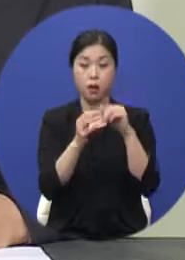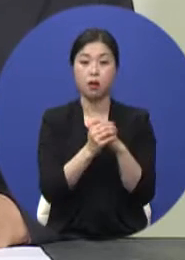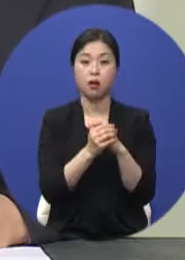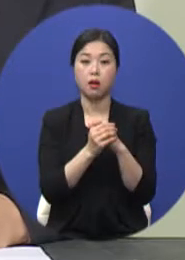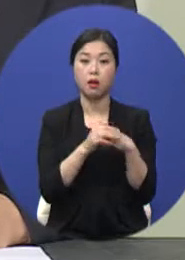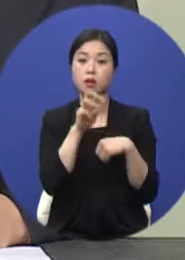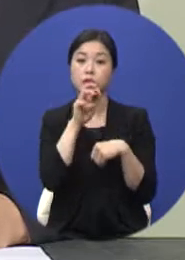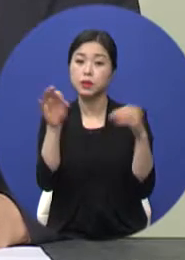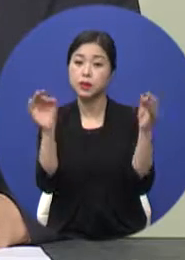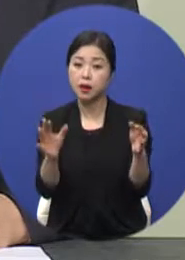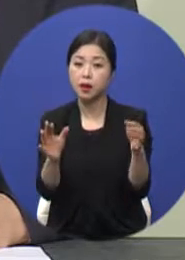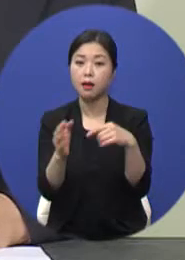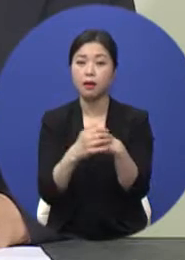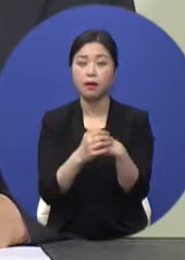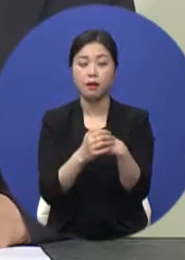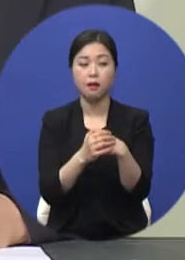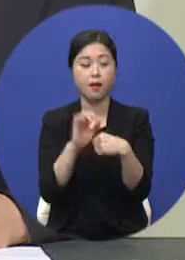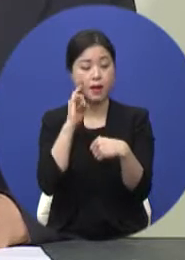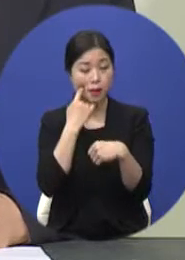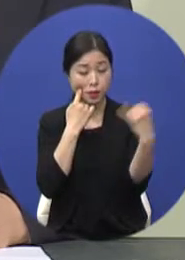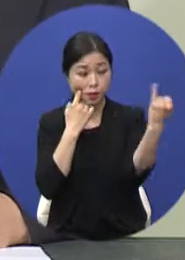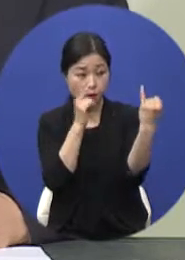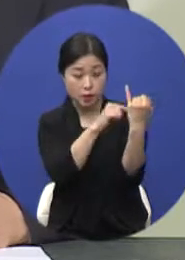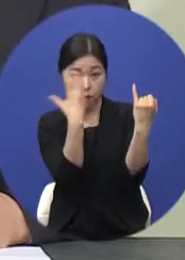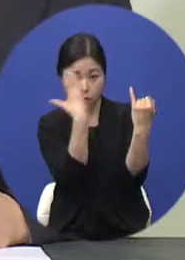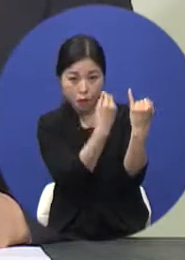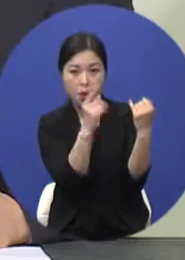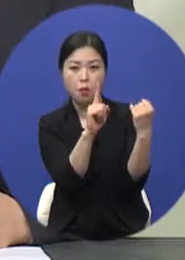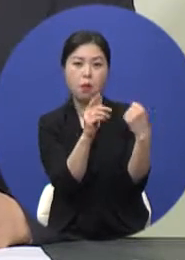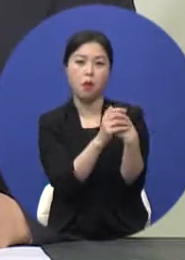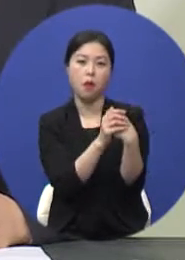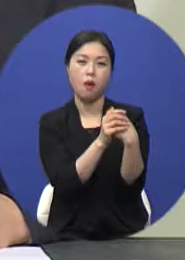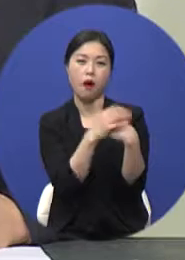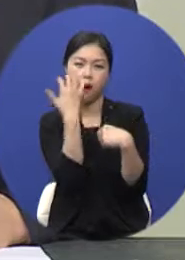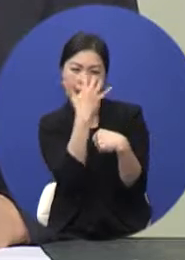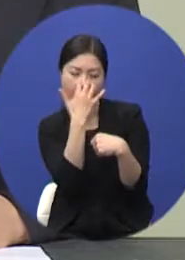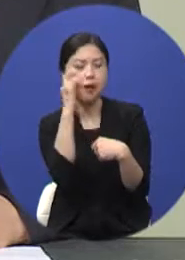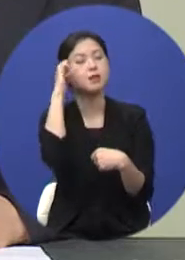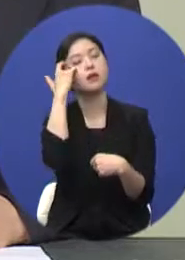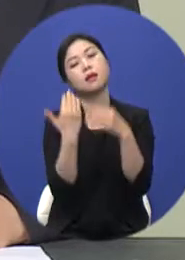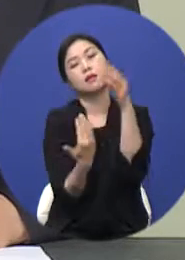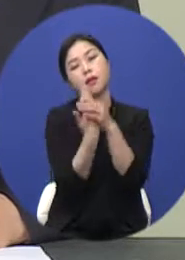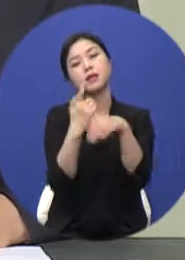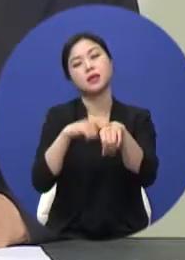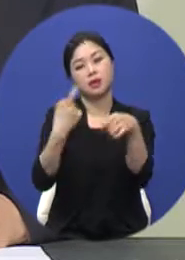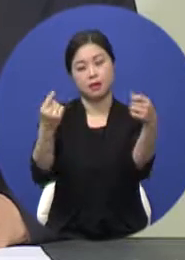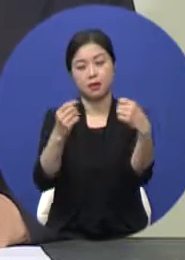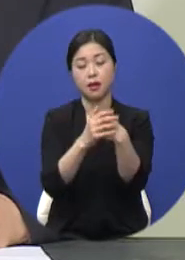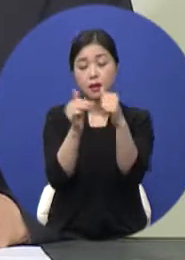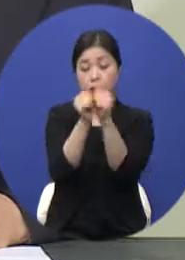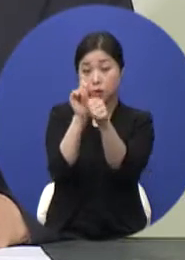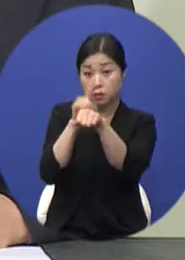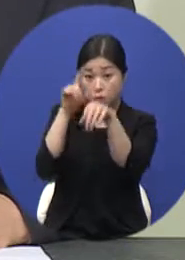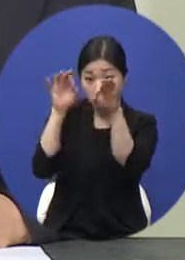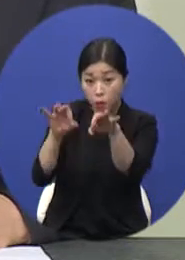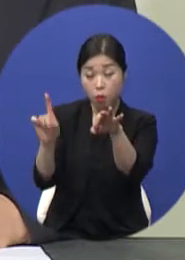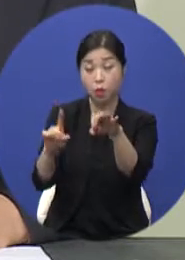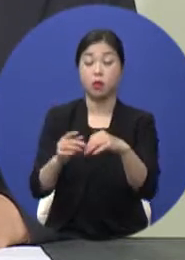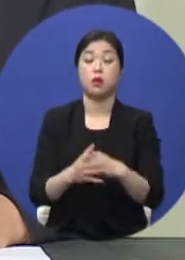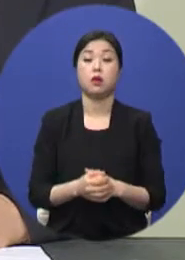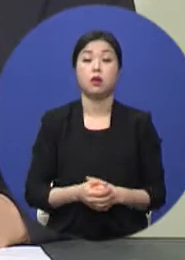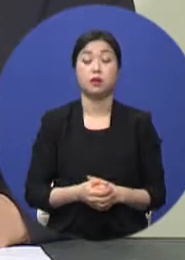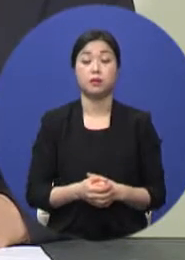돼갖고 남자들이 그 이쁜 여자들 보면은 이 섹스 생각을 한대요. 그러니까 그리고 이제 남자들 성향 자체도